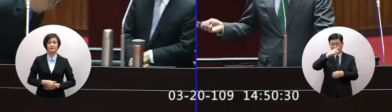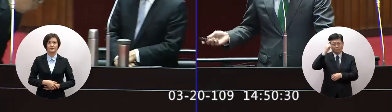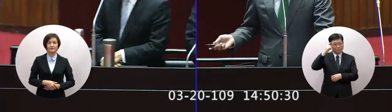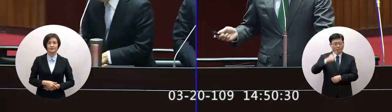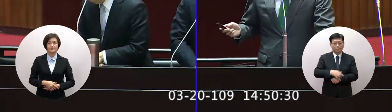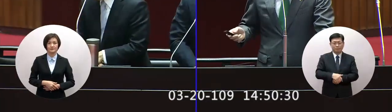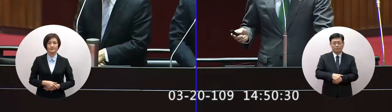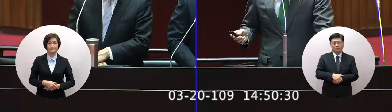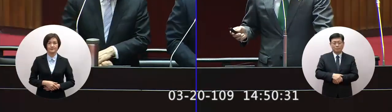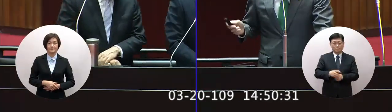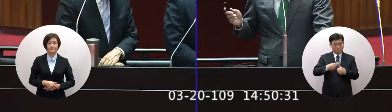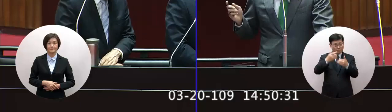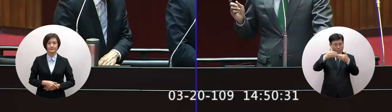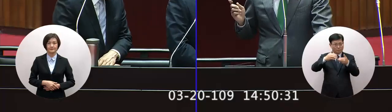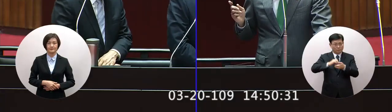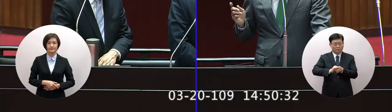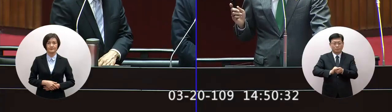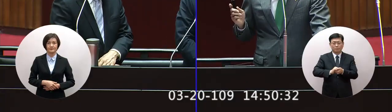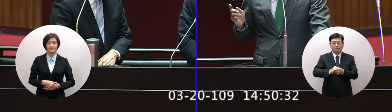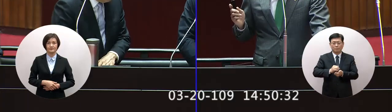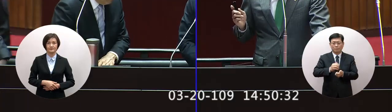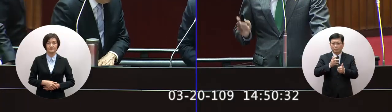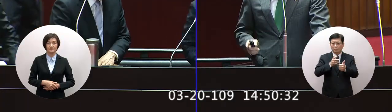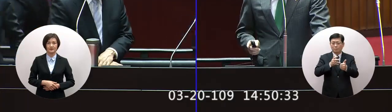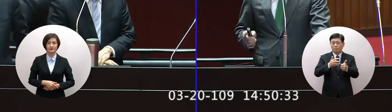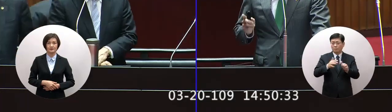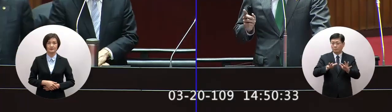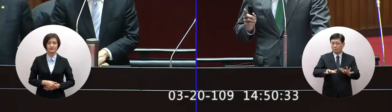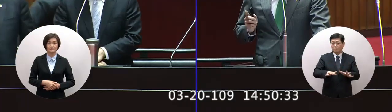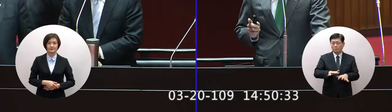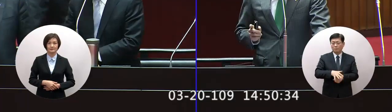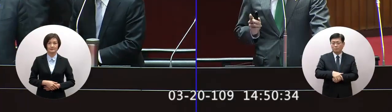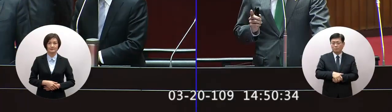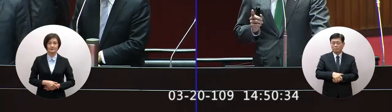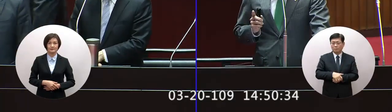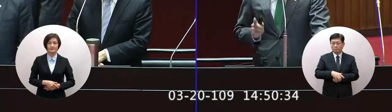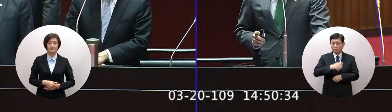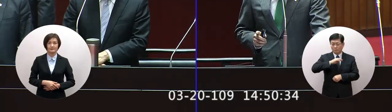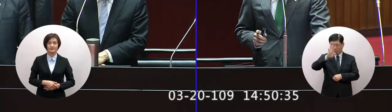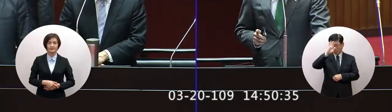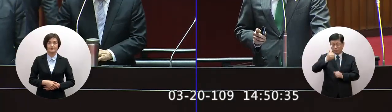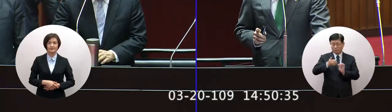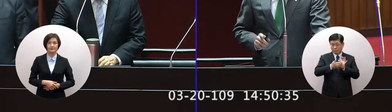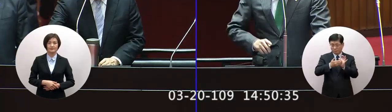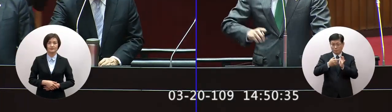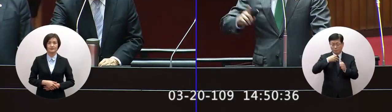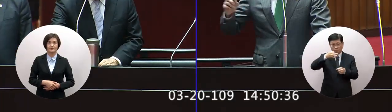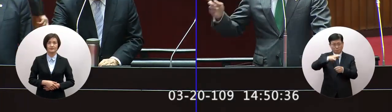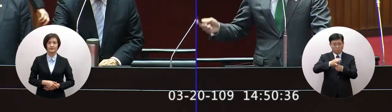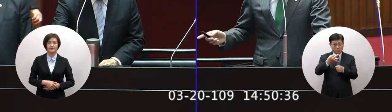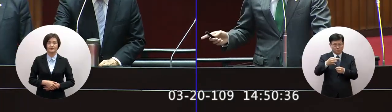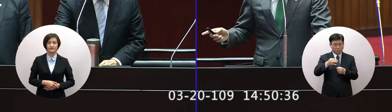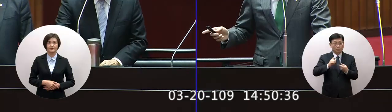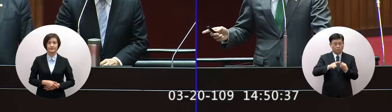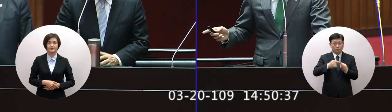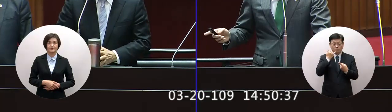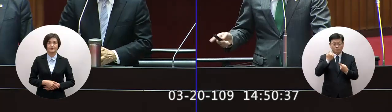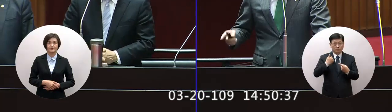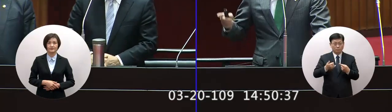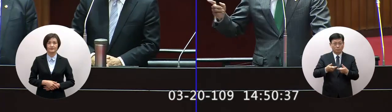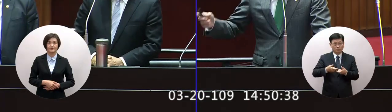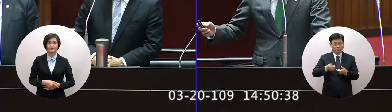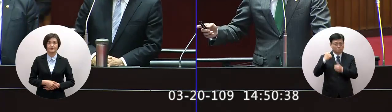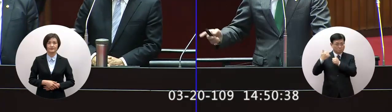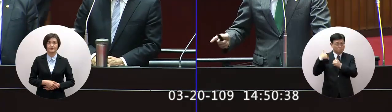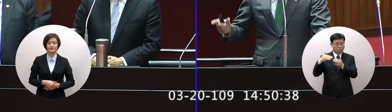是。 我先确定一下哈，我们现在所谓防疫补偿金还有追溯，没错吧？